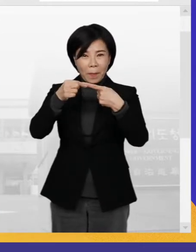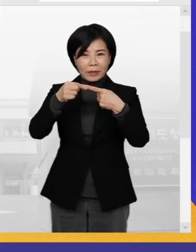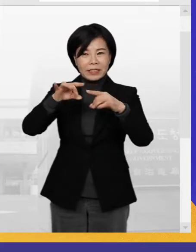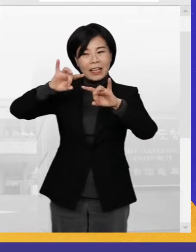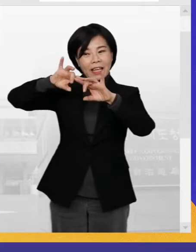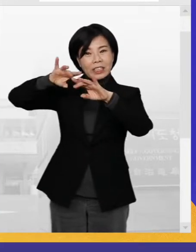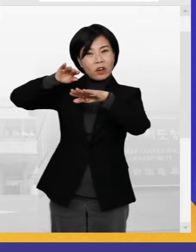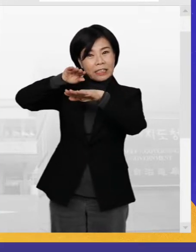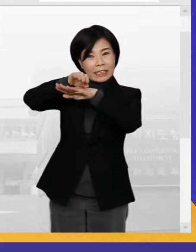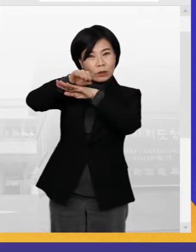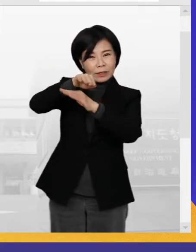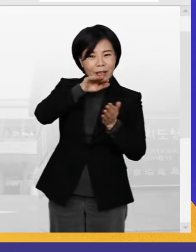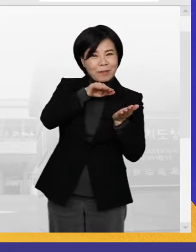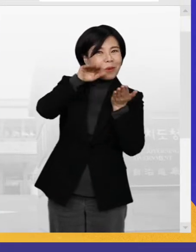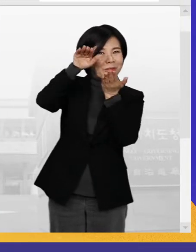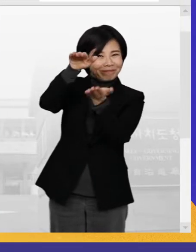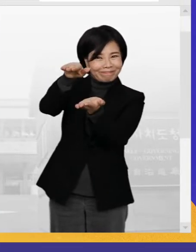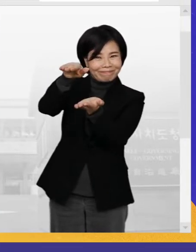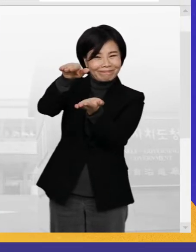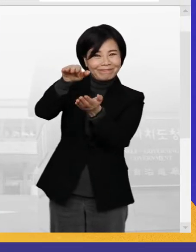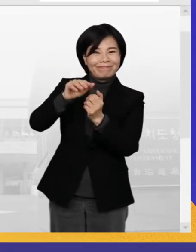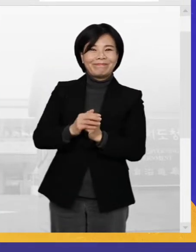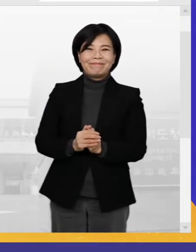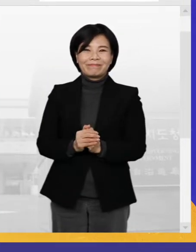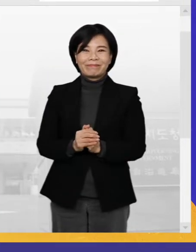해시태그 첫 번째, 전기자동차 보급입니다.